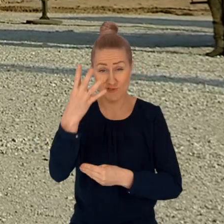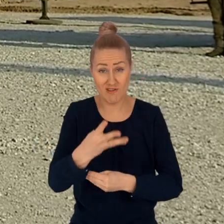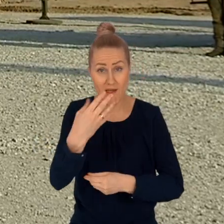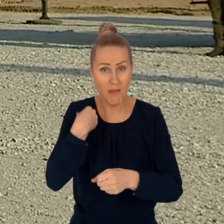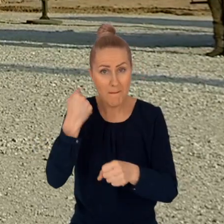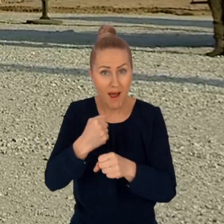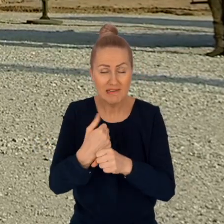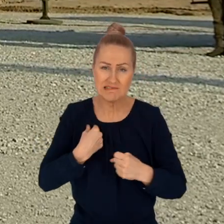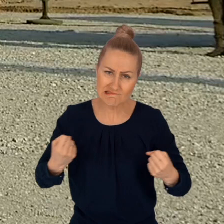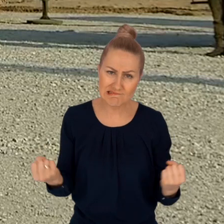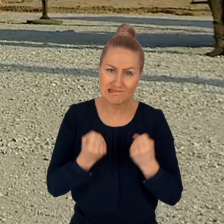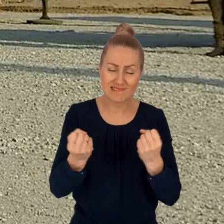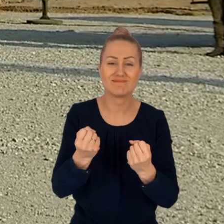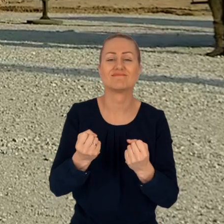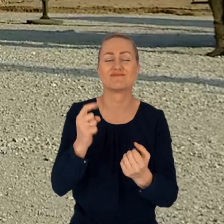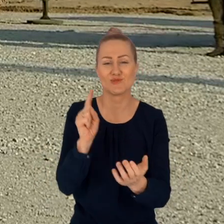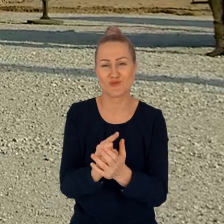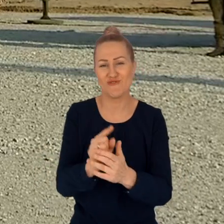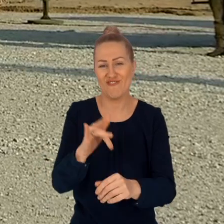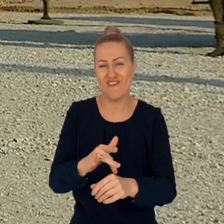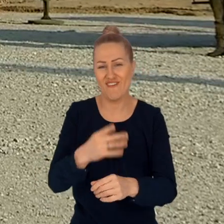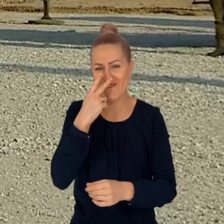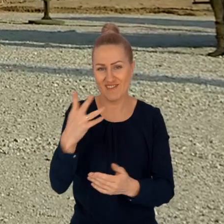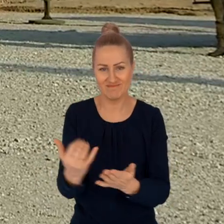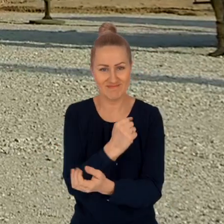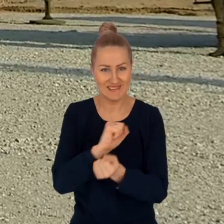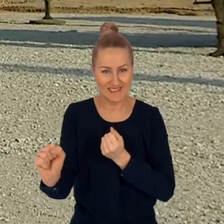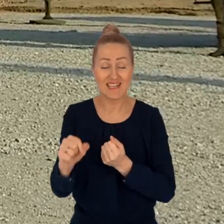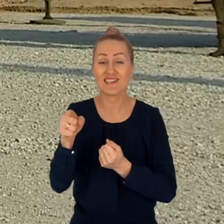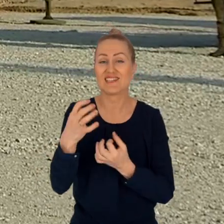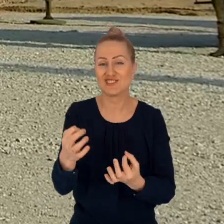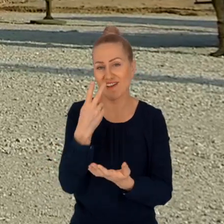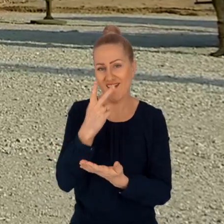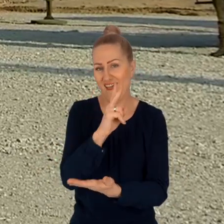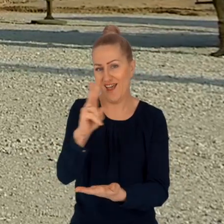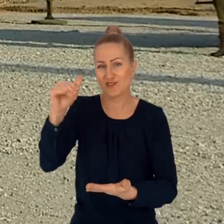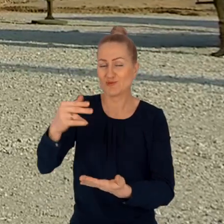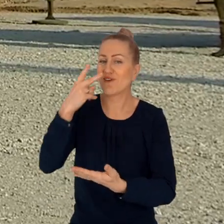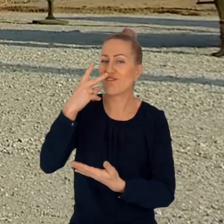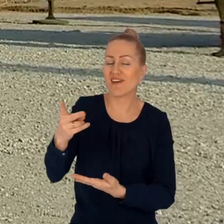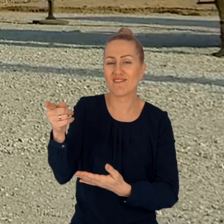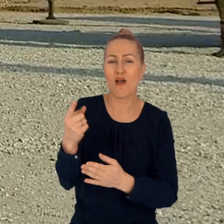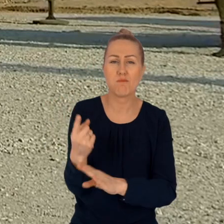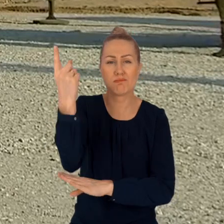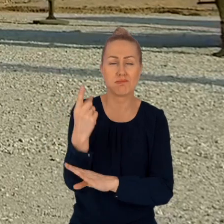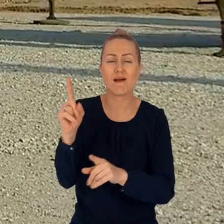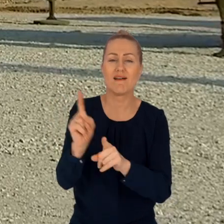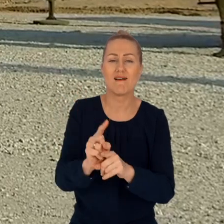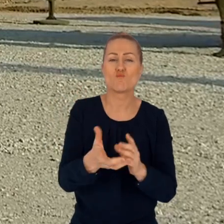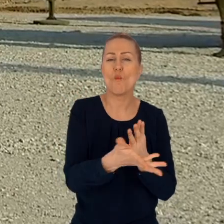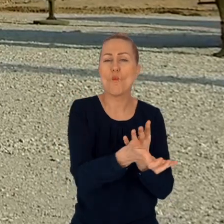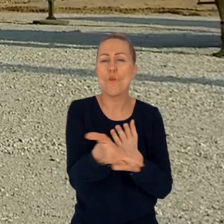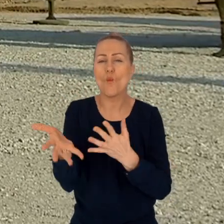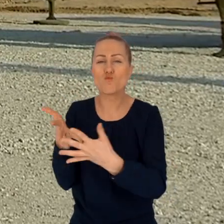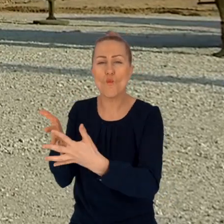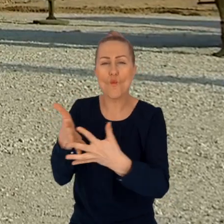zakończyły się właśnie w ten sposób. Dziś każdy z nas może zobaczyć wyrzutnie, radary, może zobaczyć cały